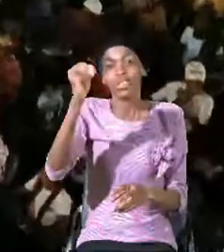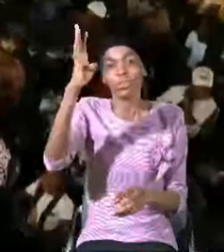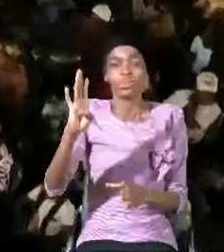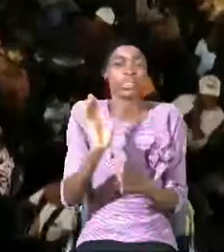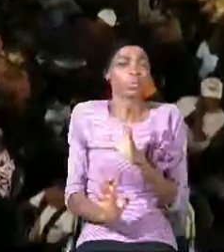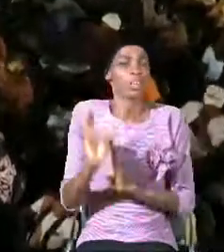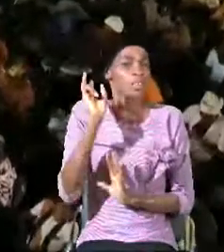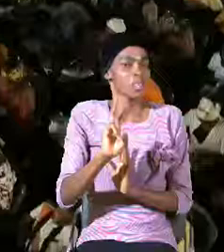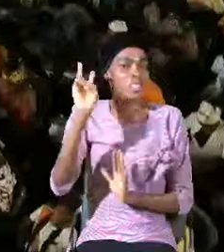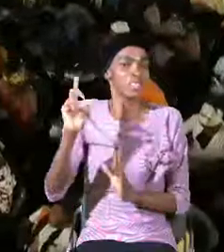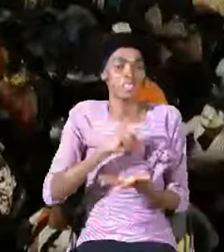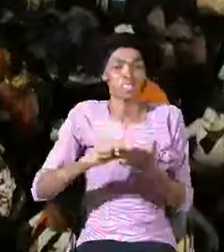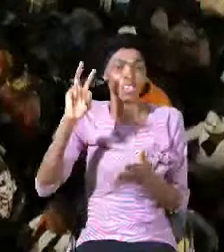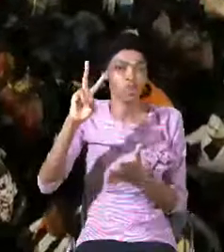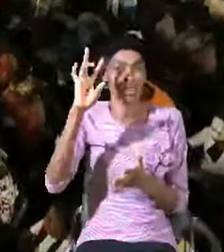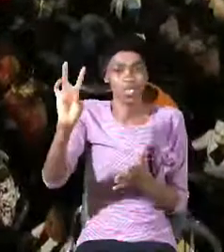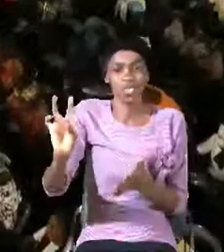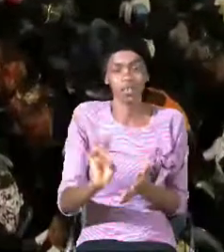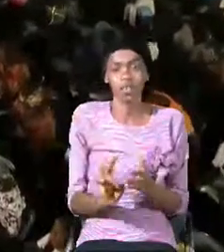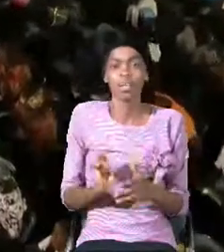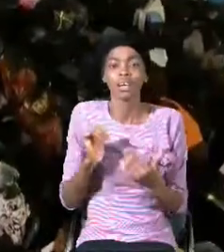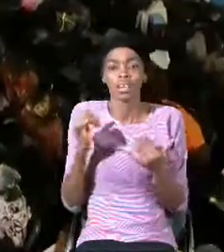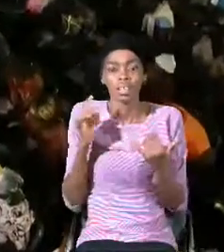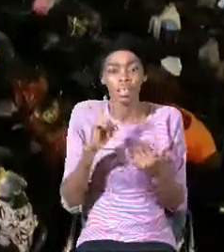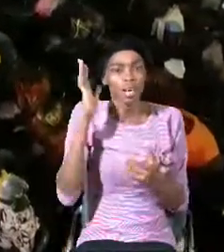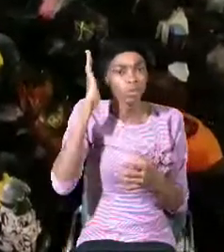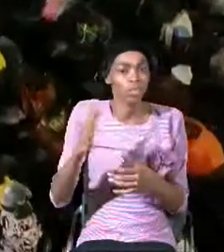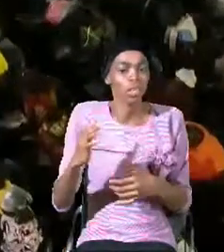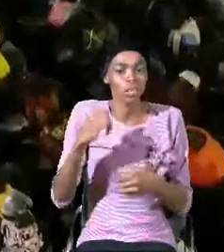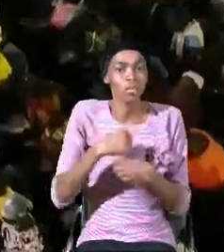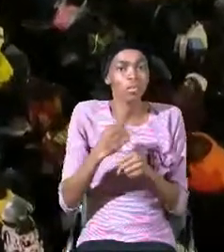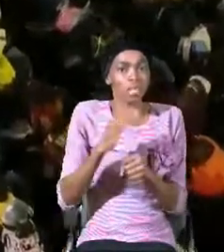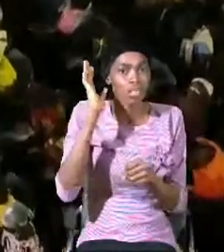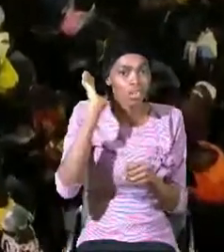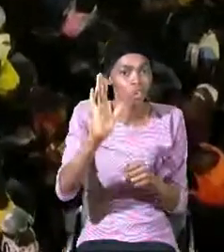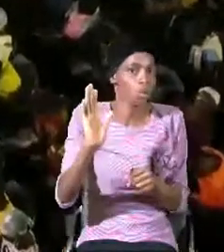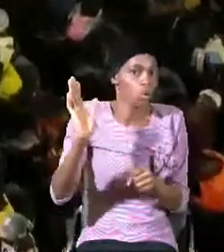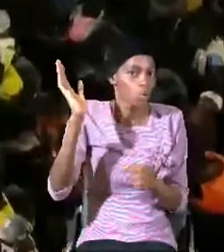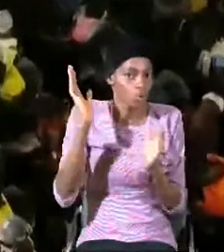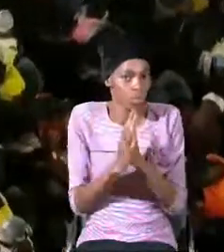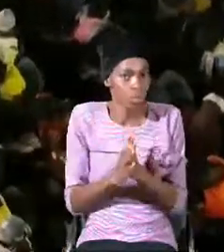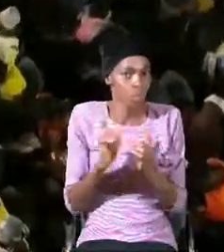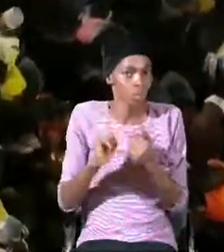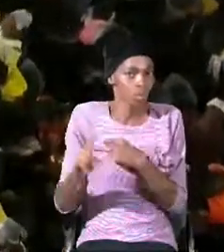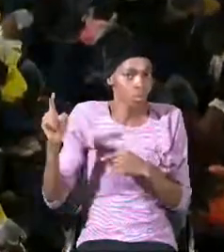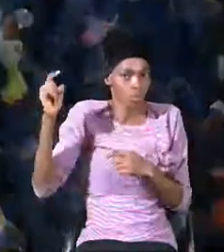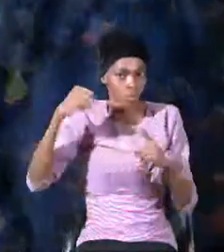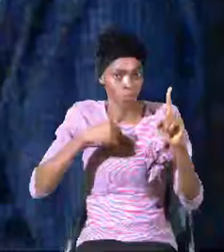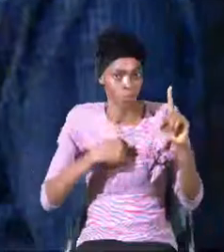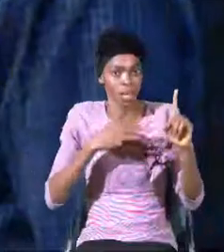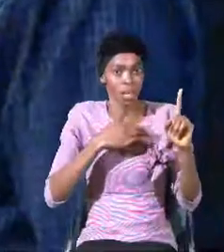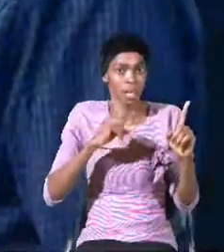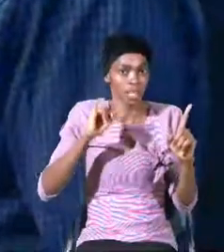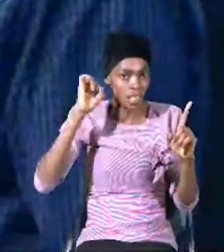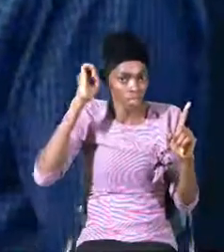Job 22, verset 27. Job 22, 27. 22, 27.